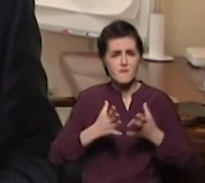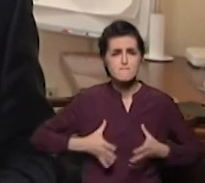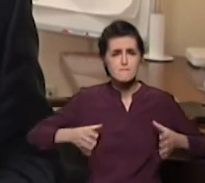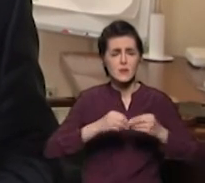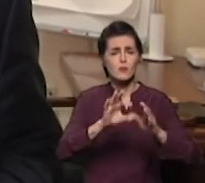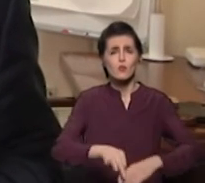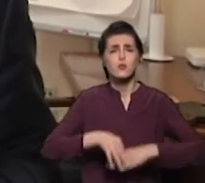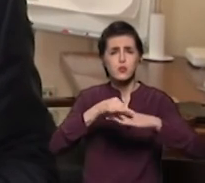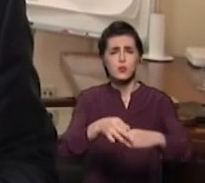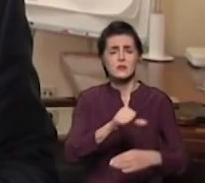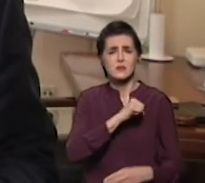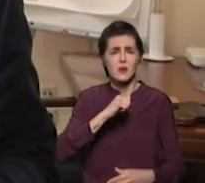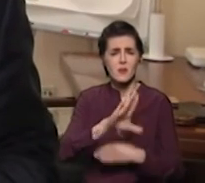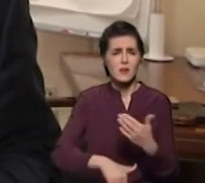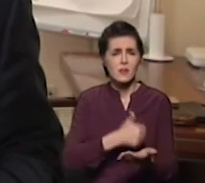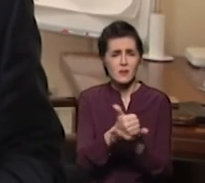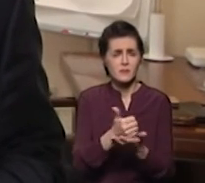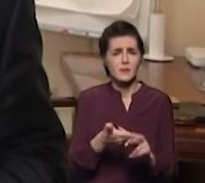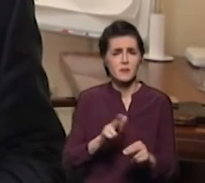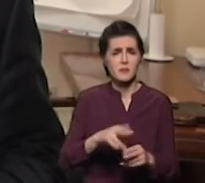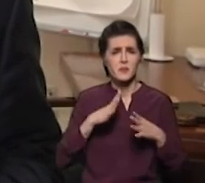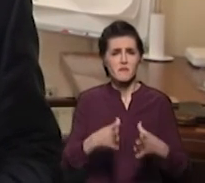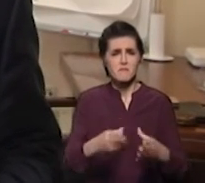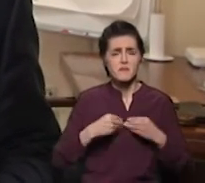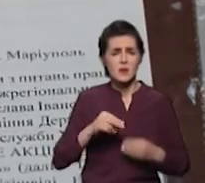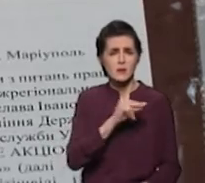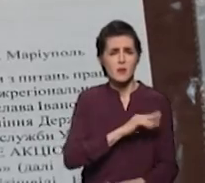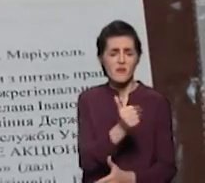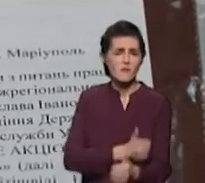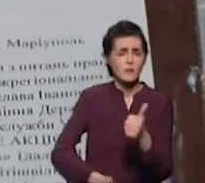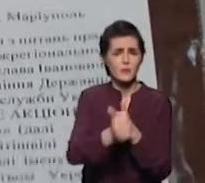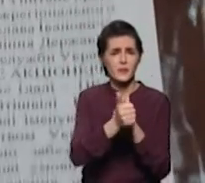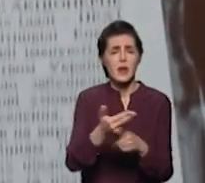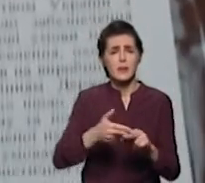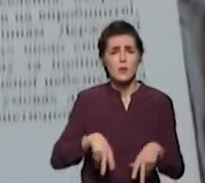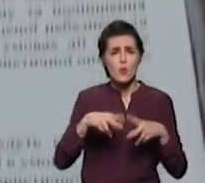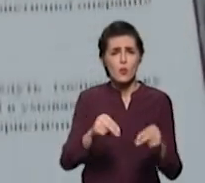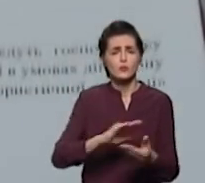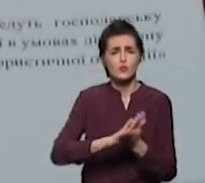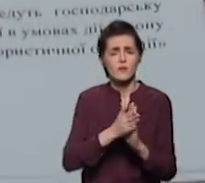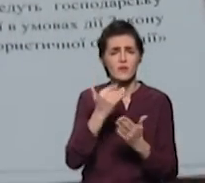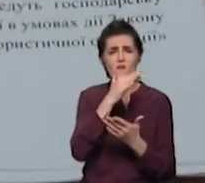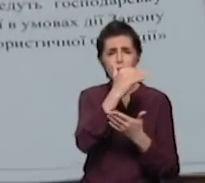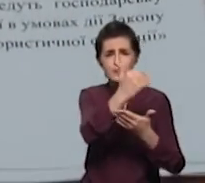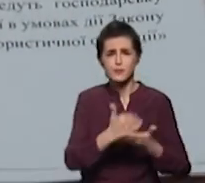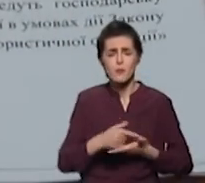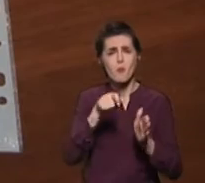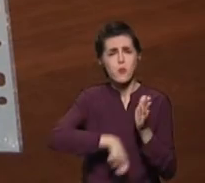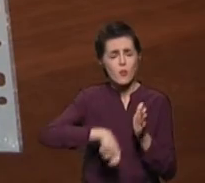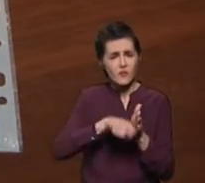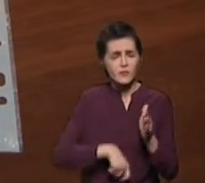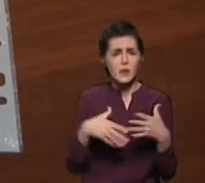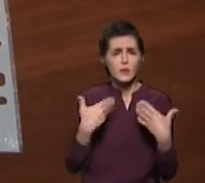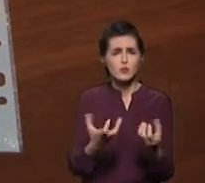це називається превентивні заходи, щоб ми работали на упередження. Також обіцяють скласти графік таких перевірок. Також